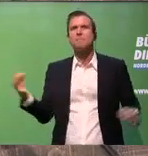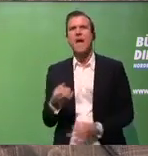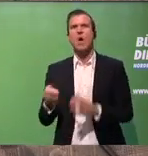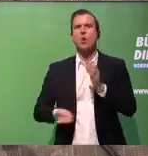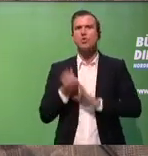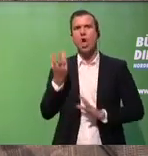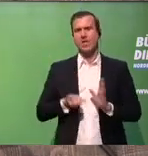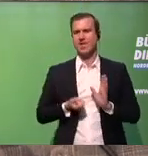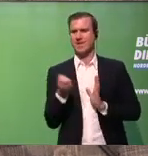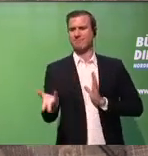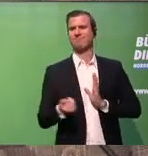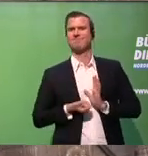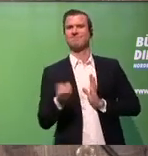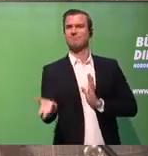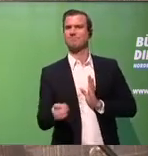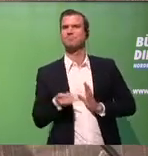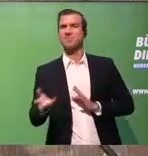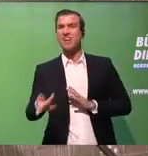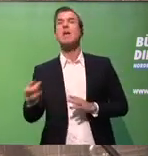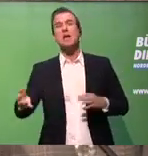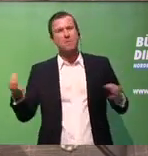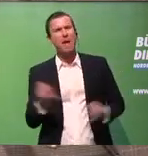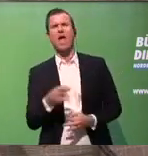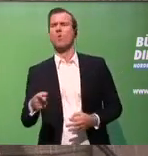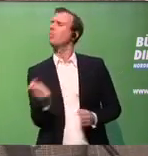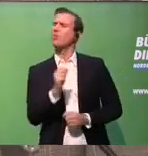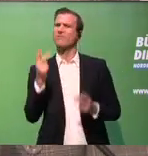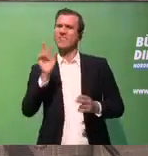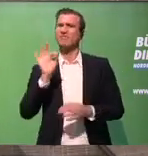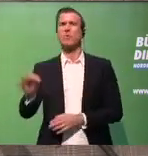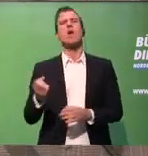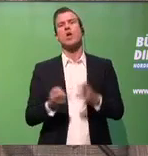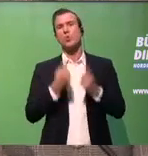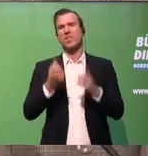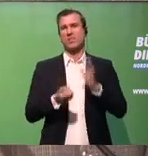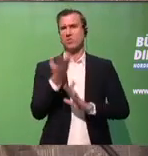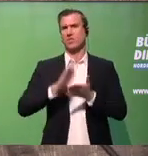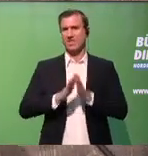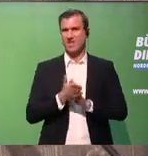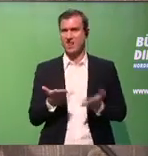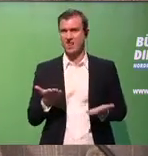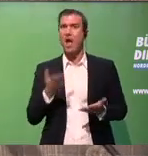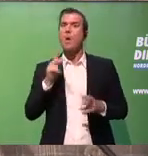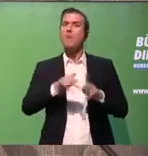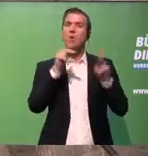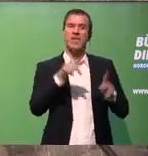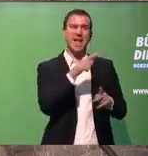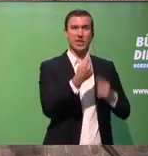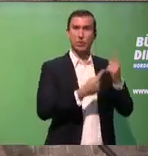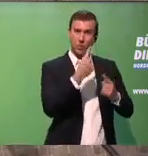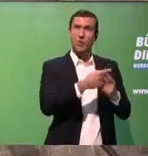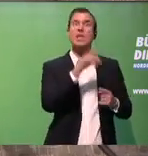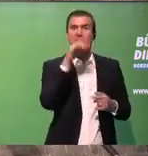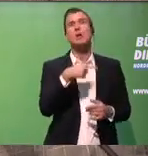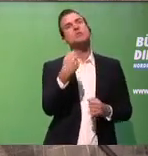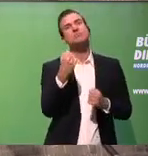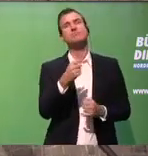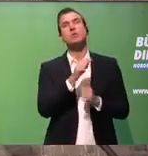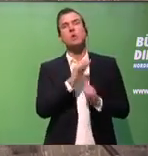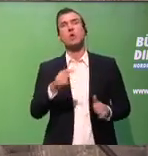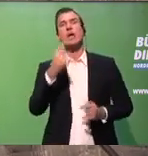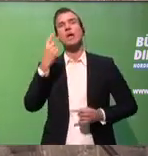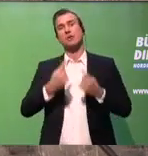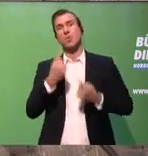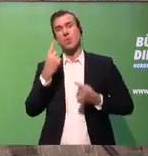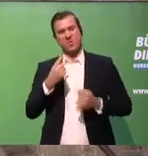Impulse, auf den Green New Deal angewiesen sind. Und vieles von den Projekten im Ruhrgebiet trägt dank starker Grüner,